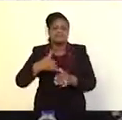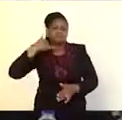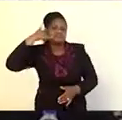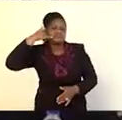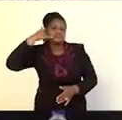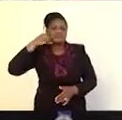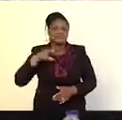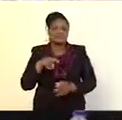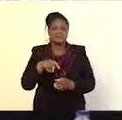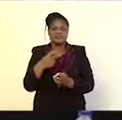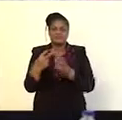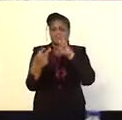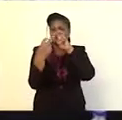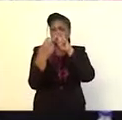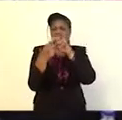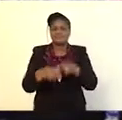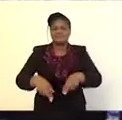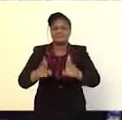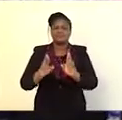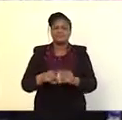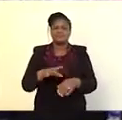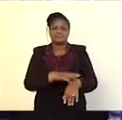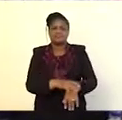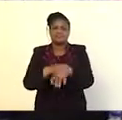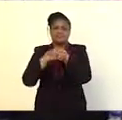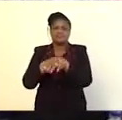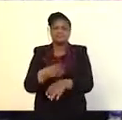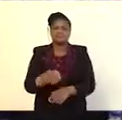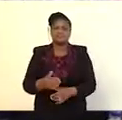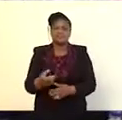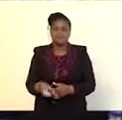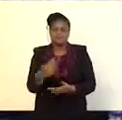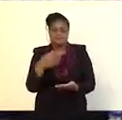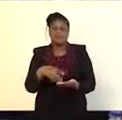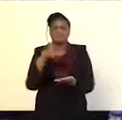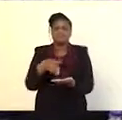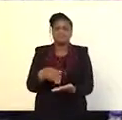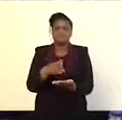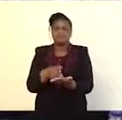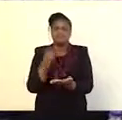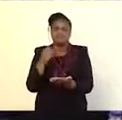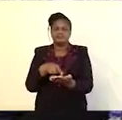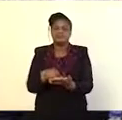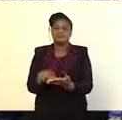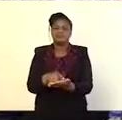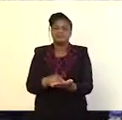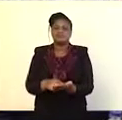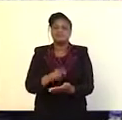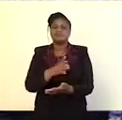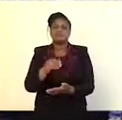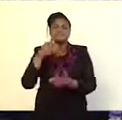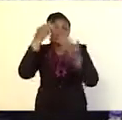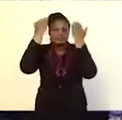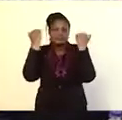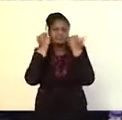mukatarisana mumugwagwa. Munhu anenge achitakura vanhu kudai akatarisa pafoni pake. Vamwe vanenge varimo muchitona vana mai nemawivhi ana